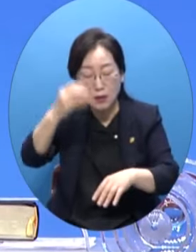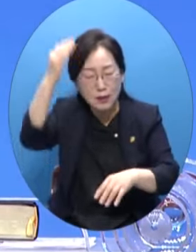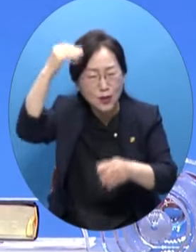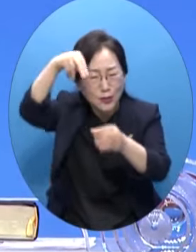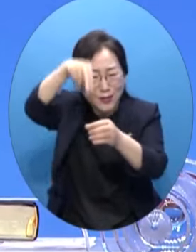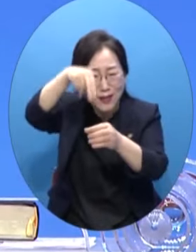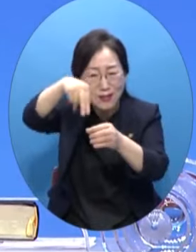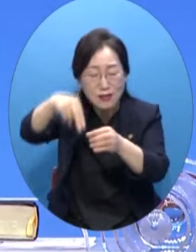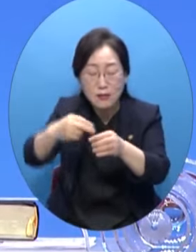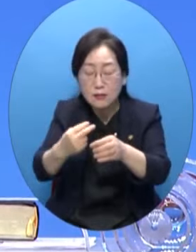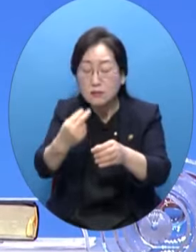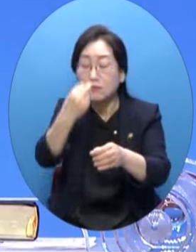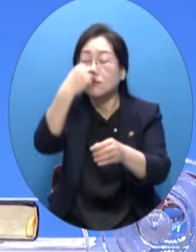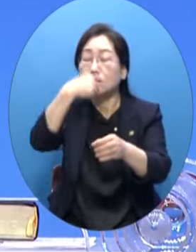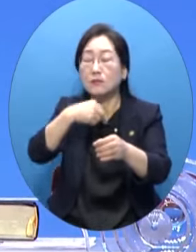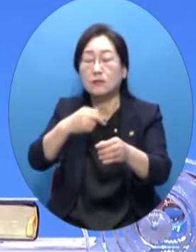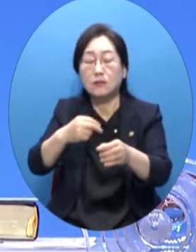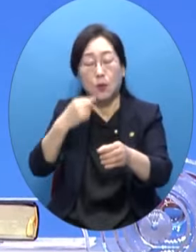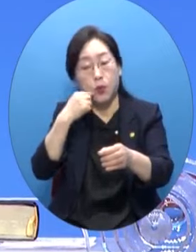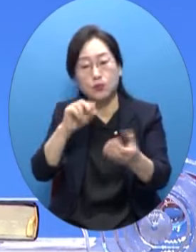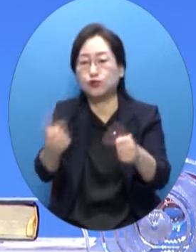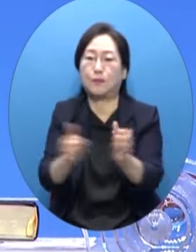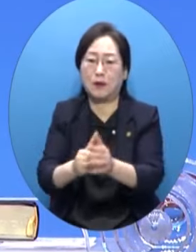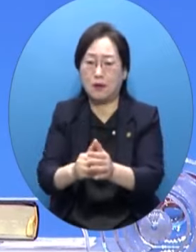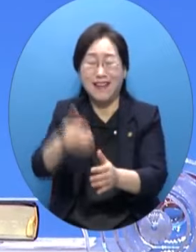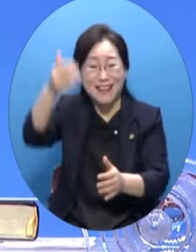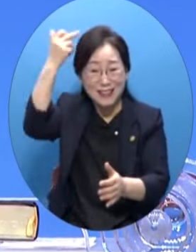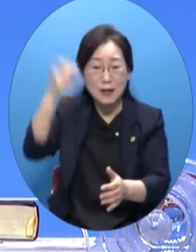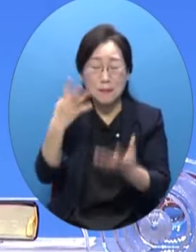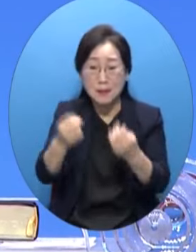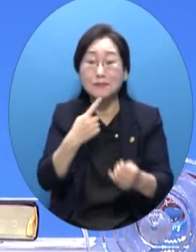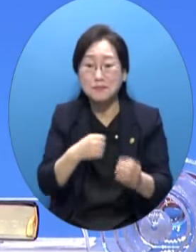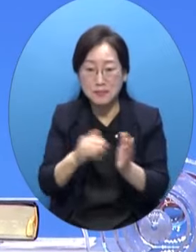됐습니다. 그 시절에 연탁가스 중도로 생을 떠난 사람이 참 많았습니다.